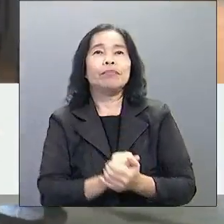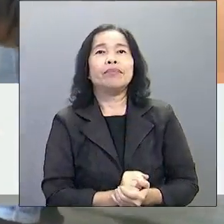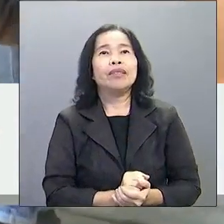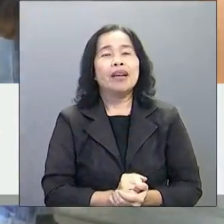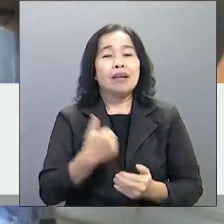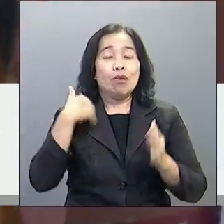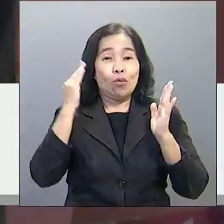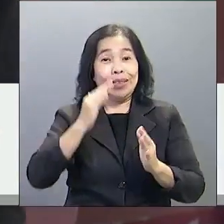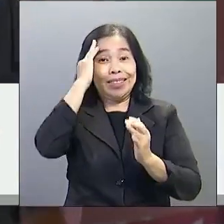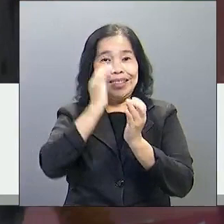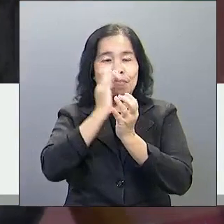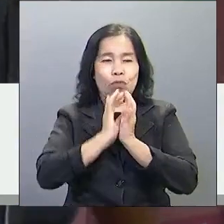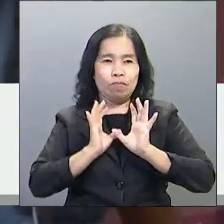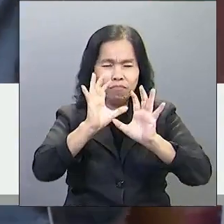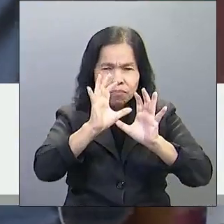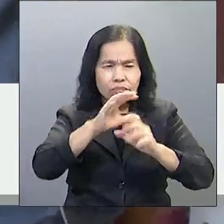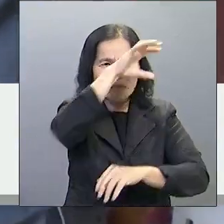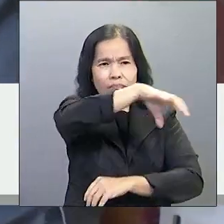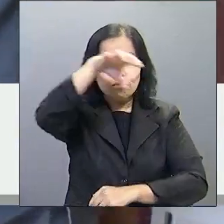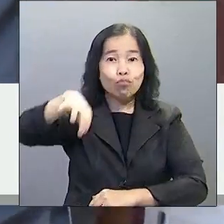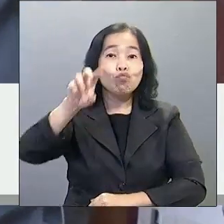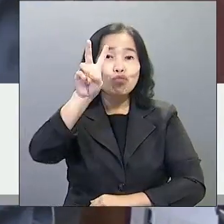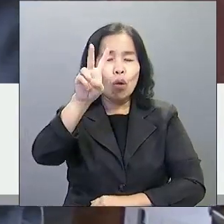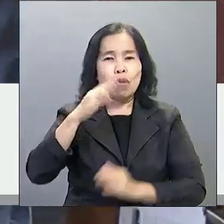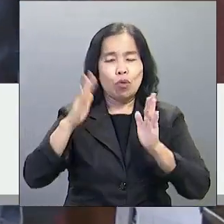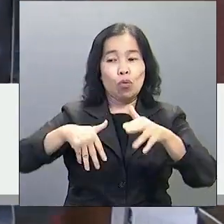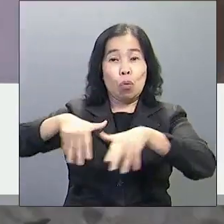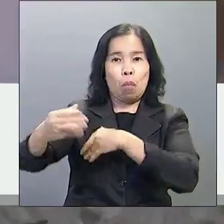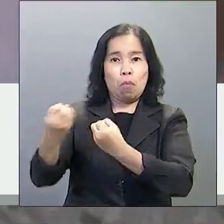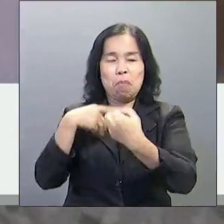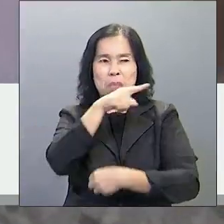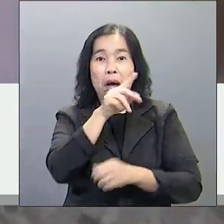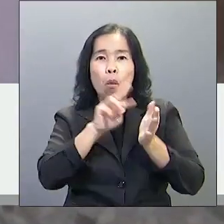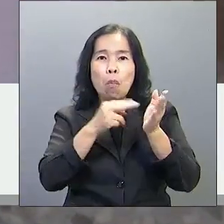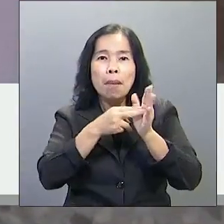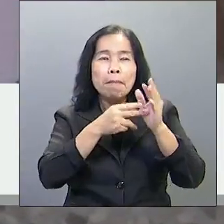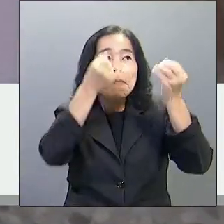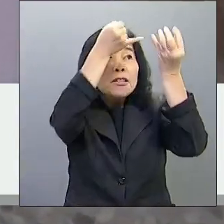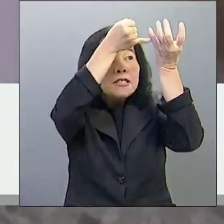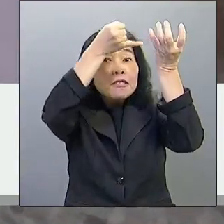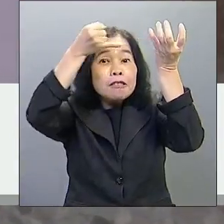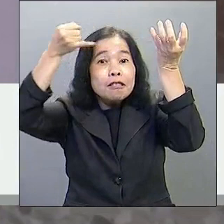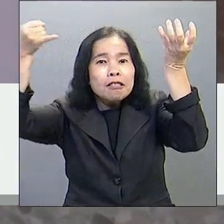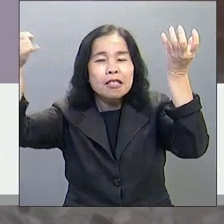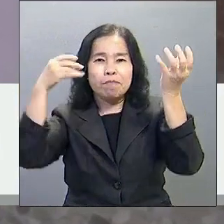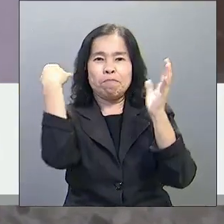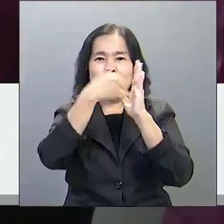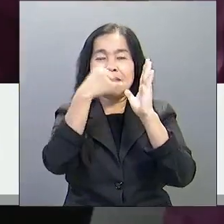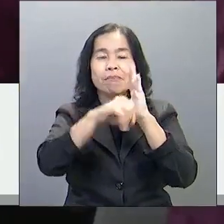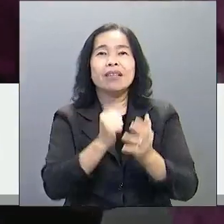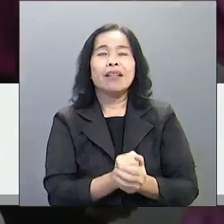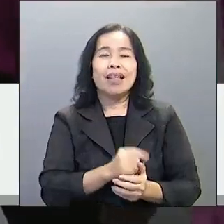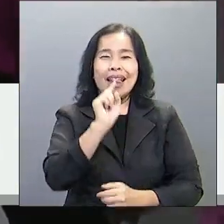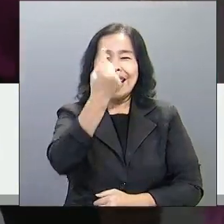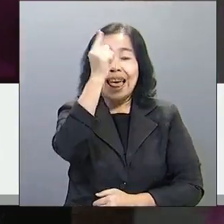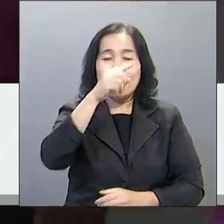ำลังเข้าตรวจค้นพื้นที่2จุดค่ะหลังได้รับการร้องเรียนว่ามีการแอบใช้ไฟโดยไม่ถูกต้องจุดแรกที่ตรวจพบนะคะเป็น